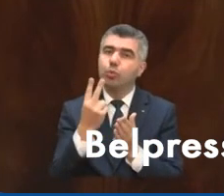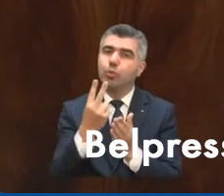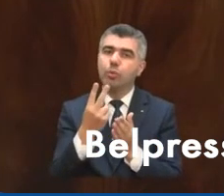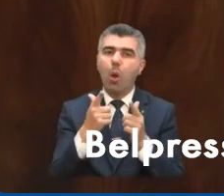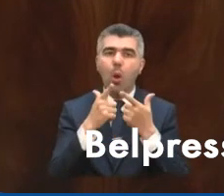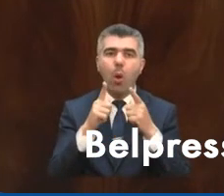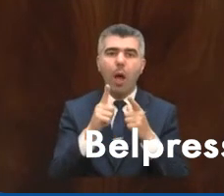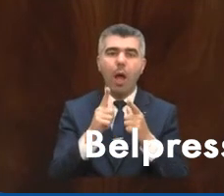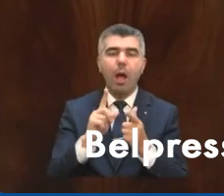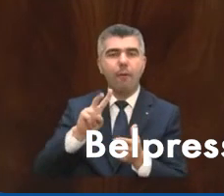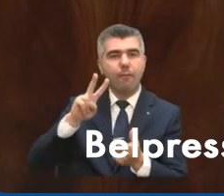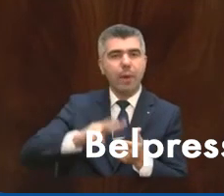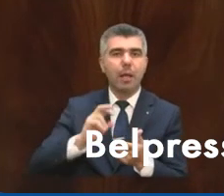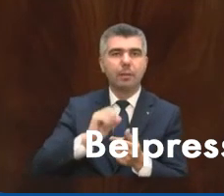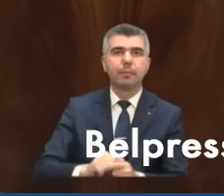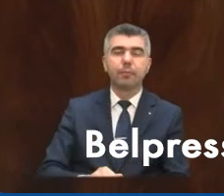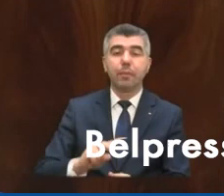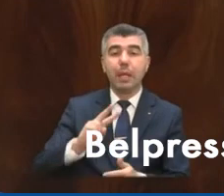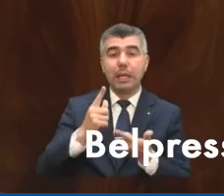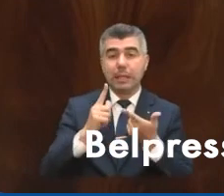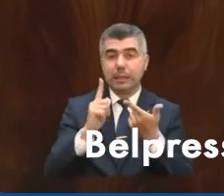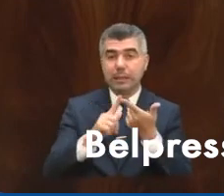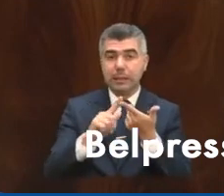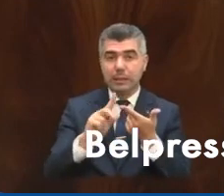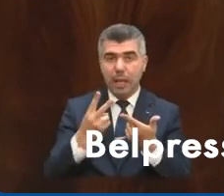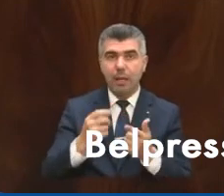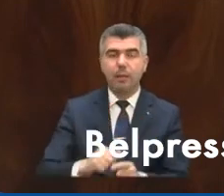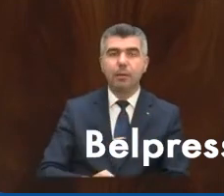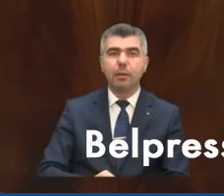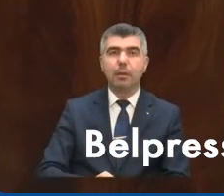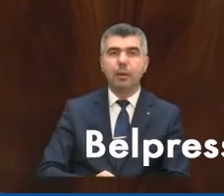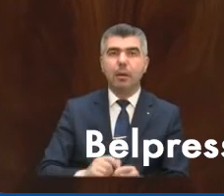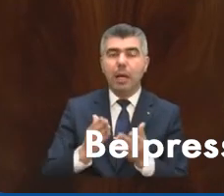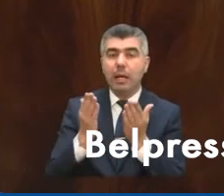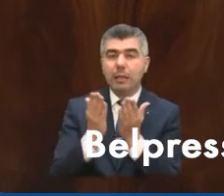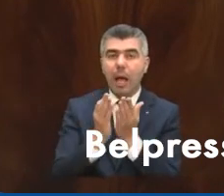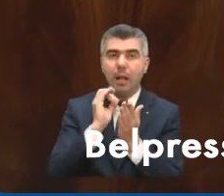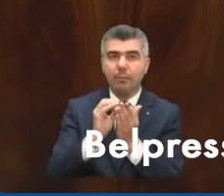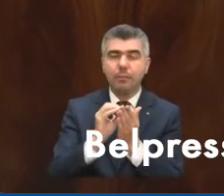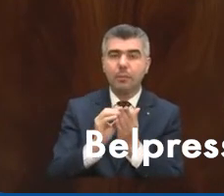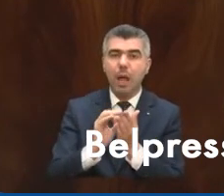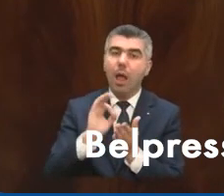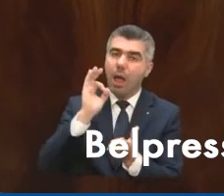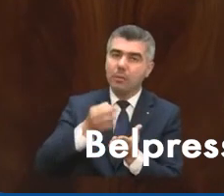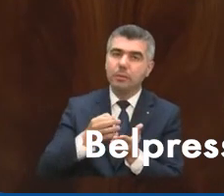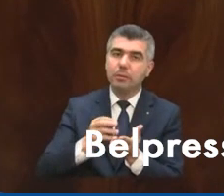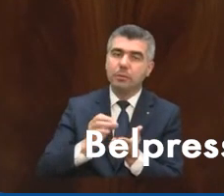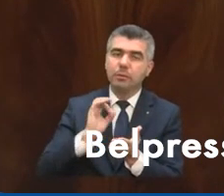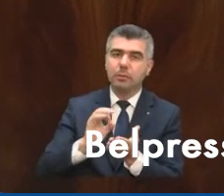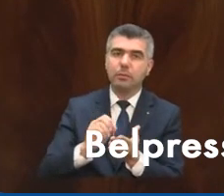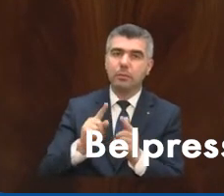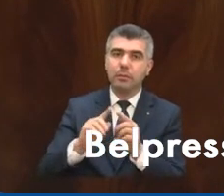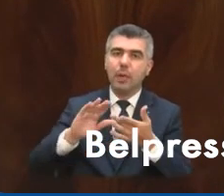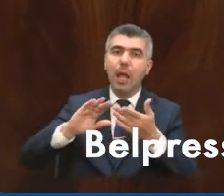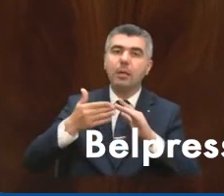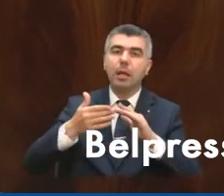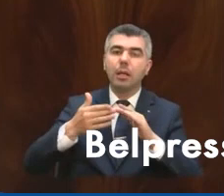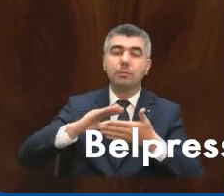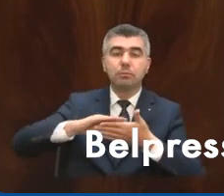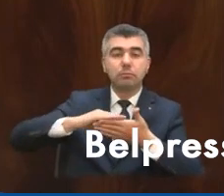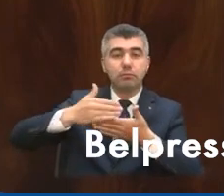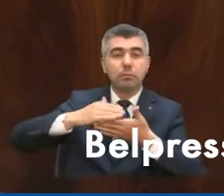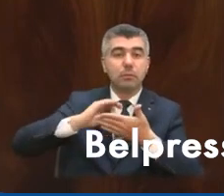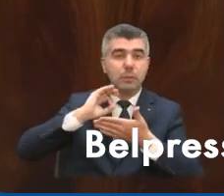لغات. المهارة الثانية بغينا الطالب يتكمل يتمكن من ديجيتال الذكاء